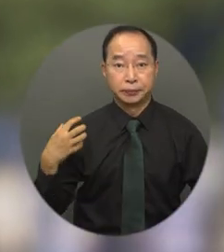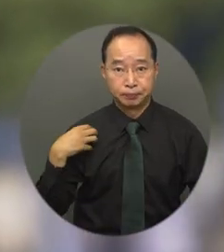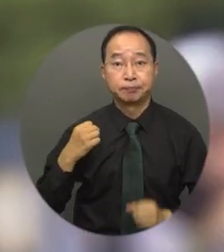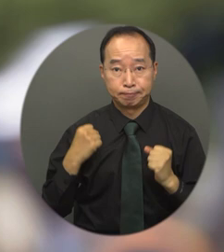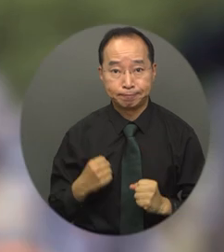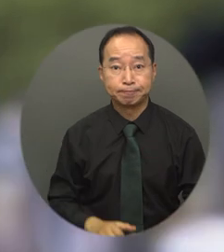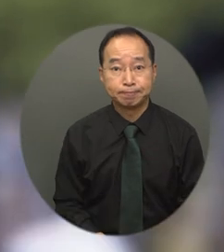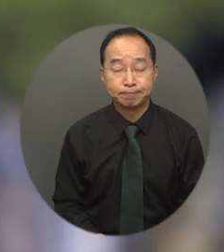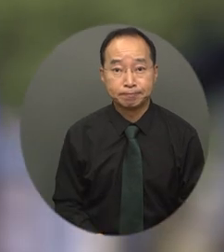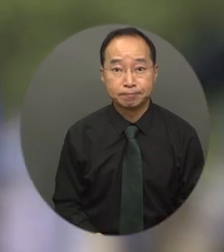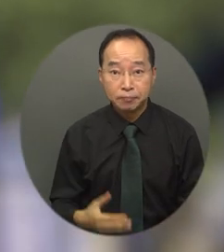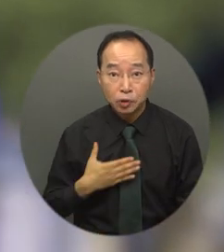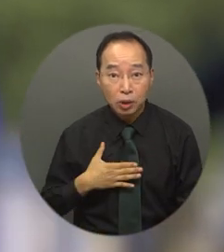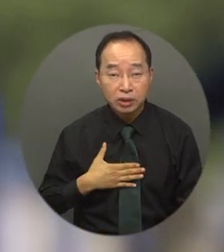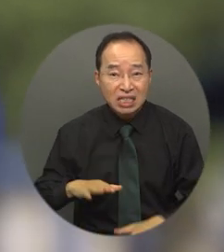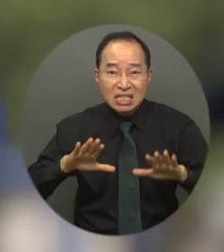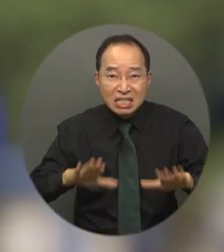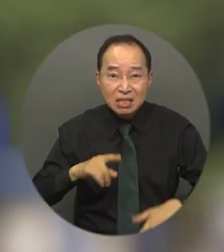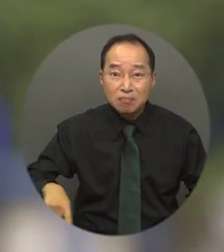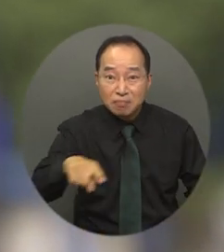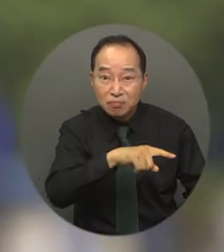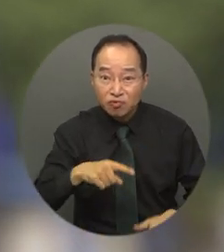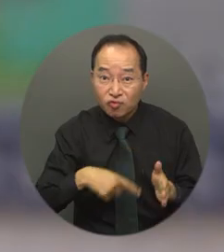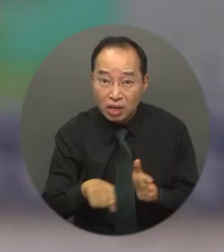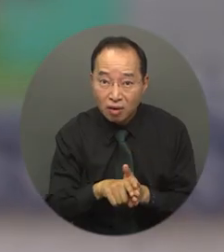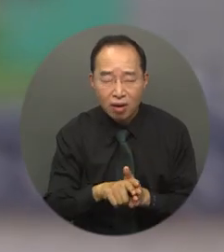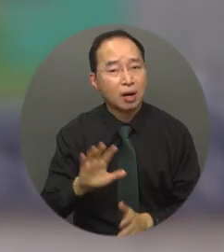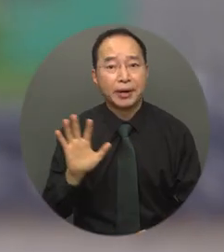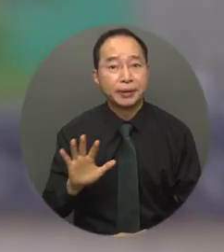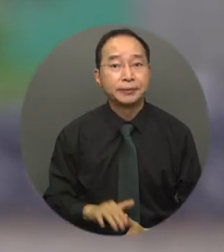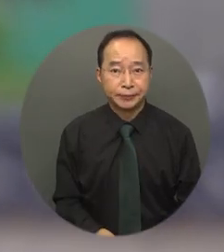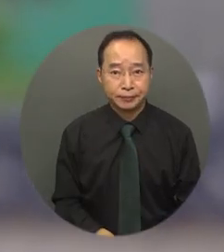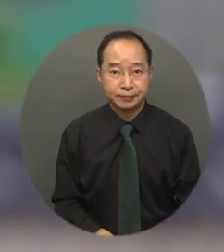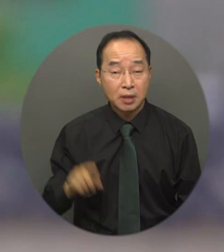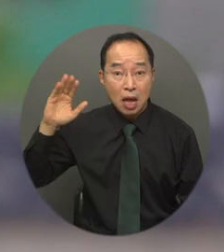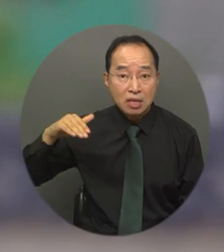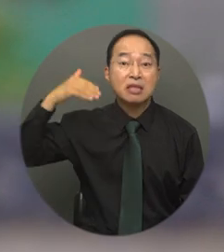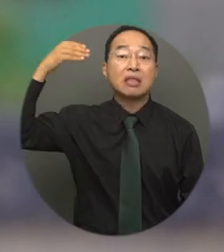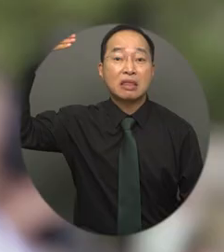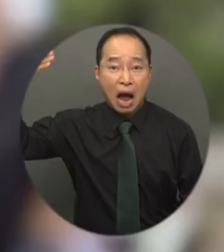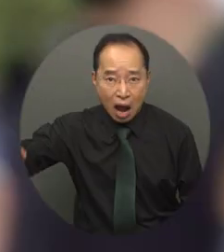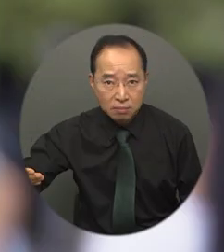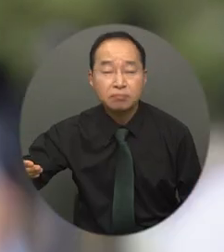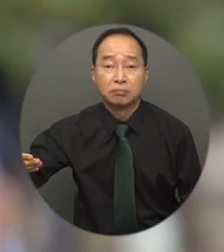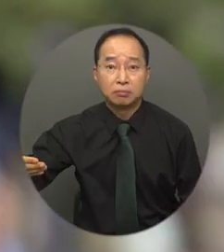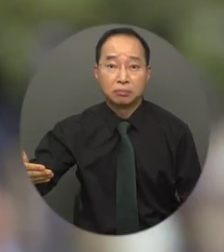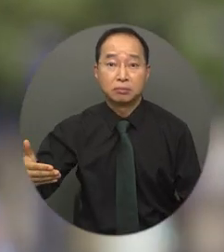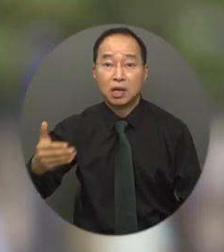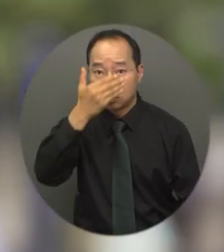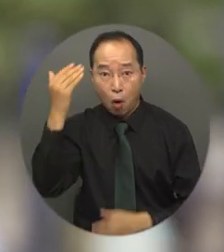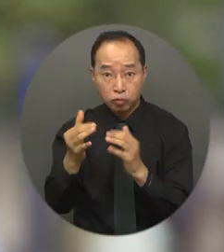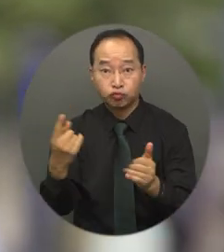저는 이번 세기를 기록하기 위해 이 자리에 선 것이 아닙니다. 다음 세기를 시작하기 위해 이 자리에 섰습니다. 우리